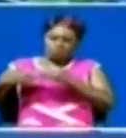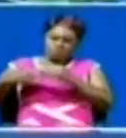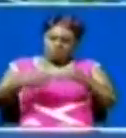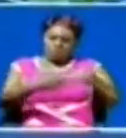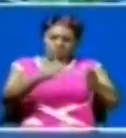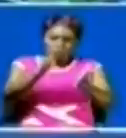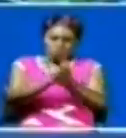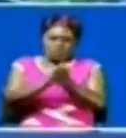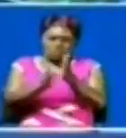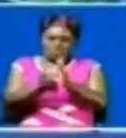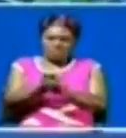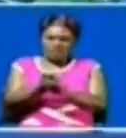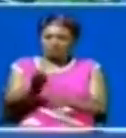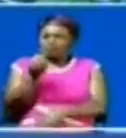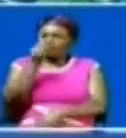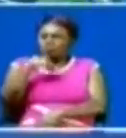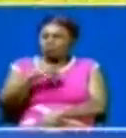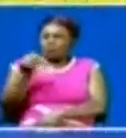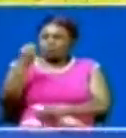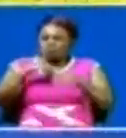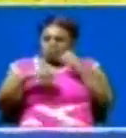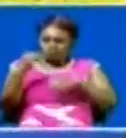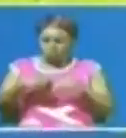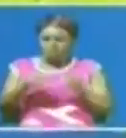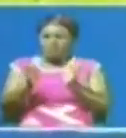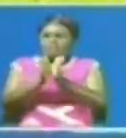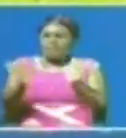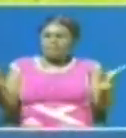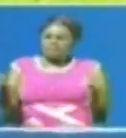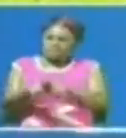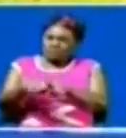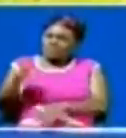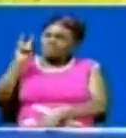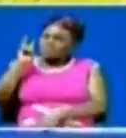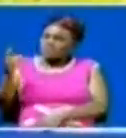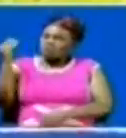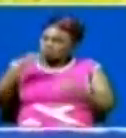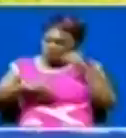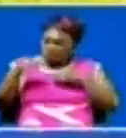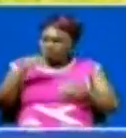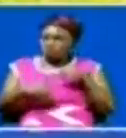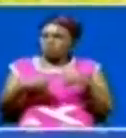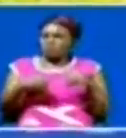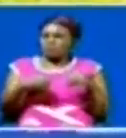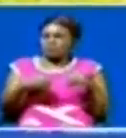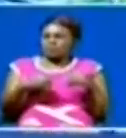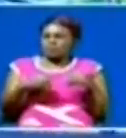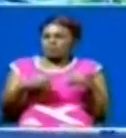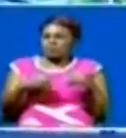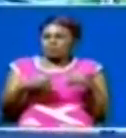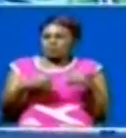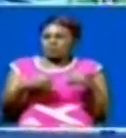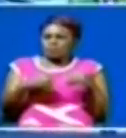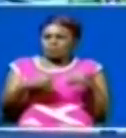bila kukula vitu ya wananchi. Na wananchi naye wakiona wenye wanafanya hiyo wanakula, wako